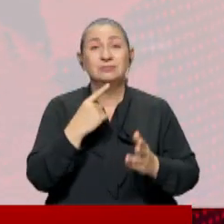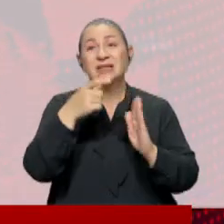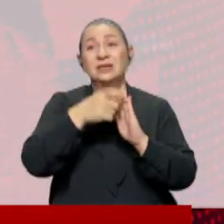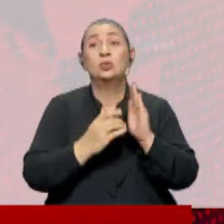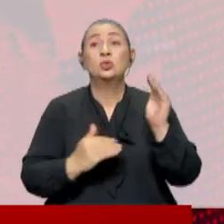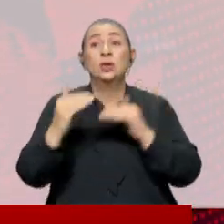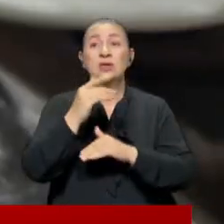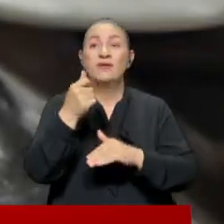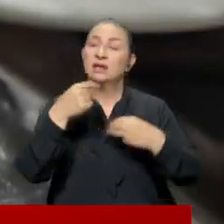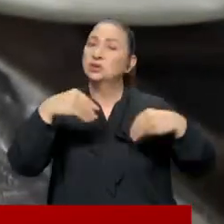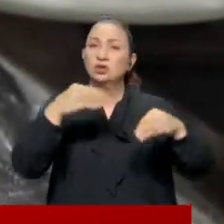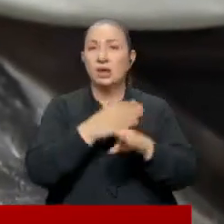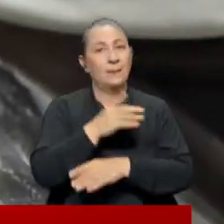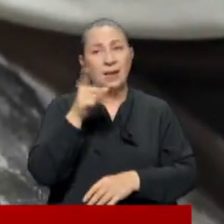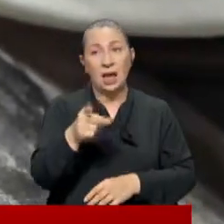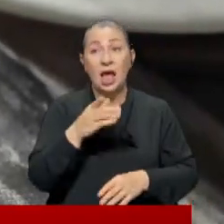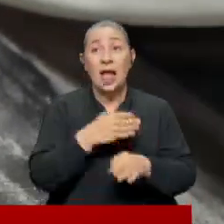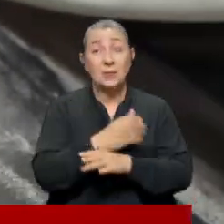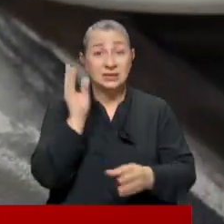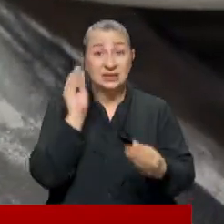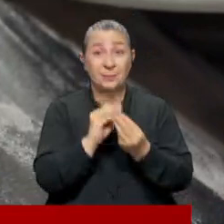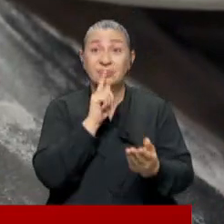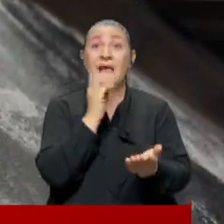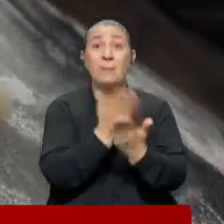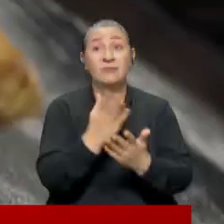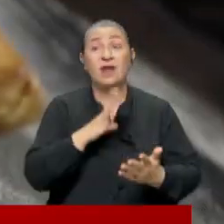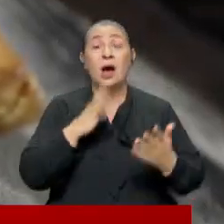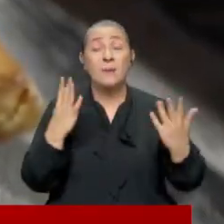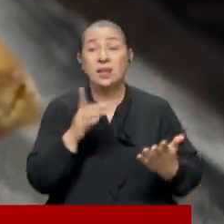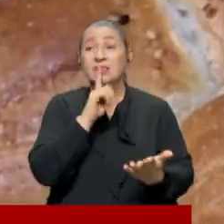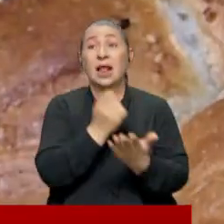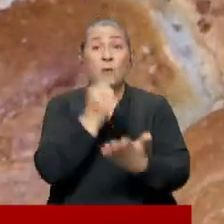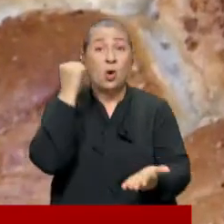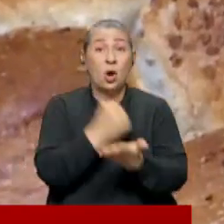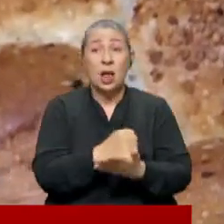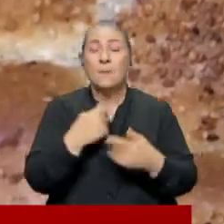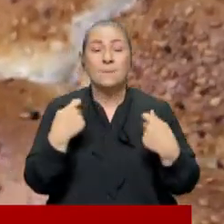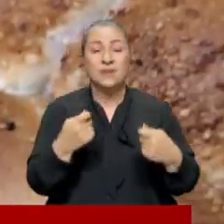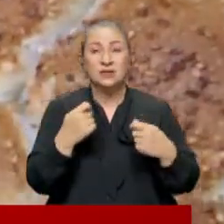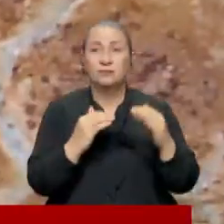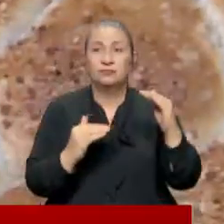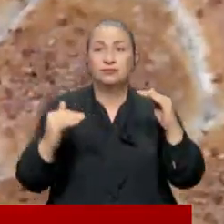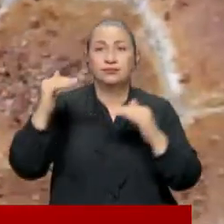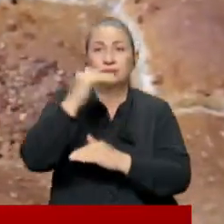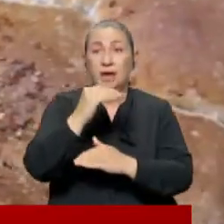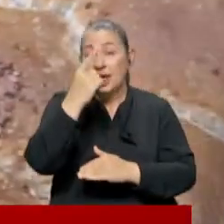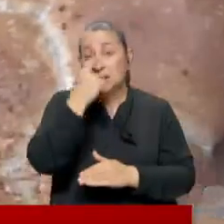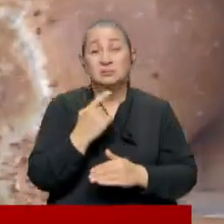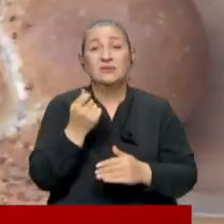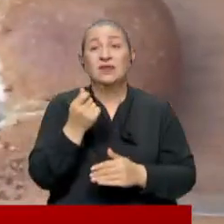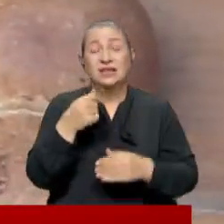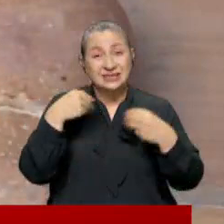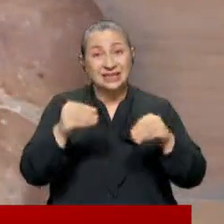tarifenin üzerinde fiyatla satıyordu ekmeği. Ekmeğe zam talep ediyorlar ama talep onaylanana kadar maliyetler yine artıyor. Resmi